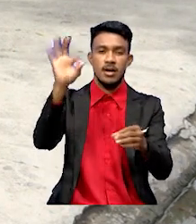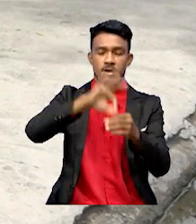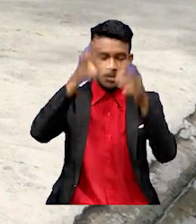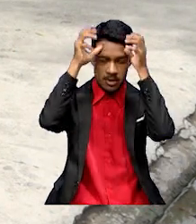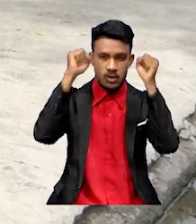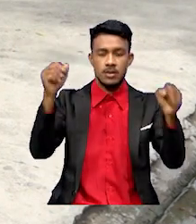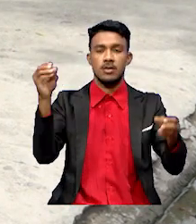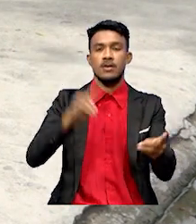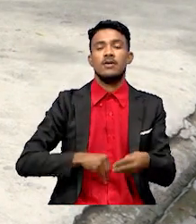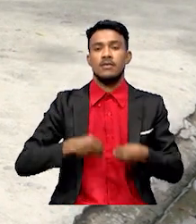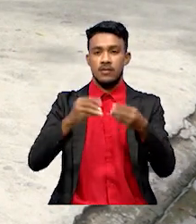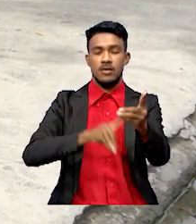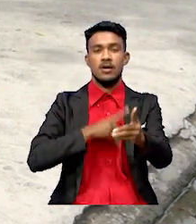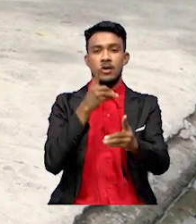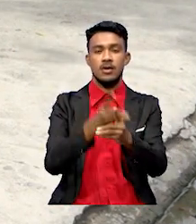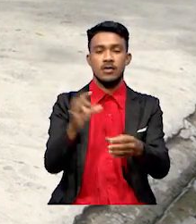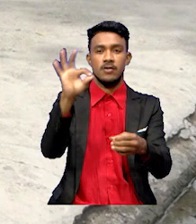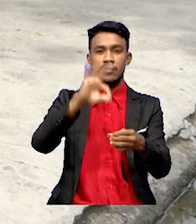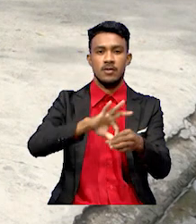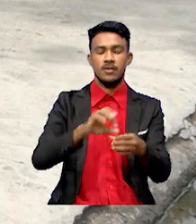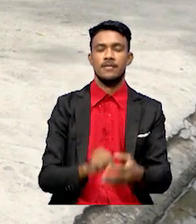di exerce sina direitu de voto.